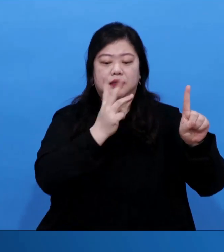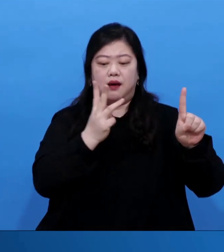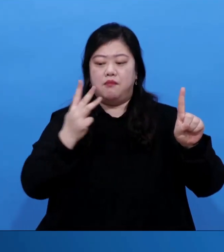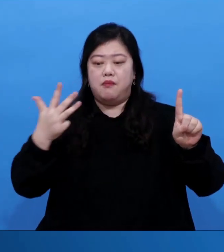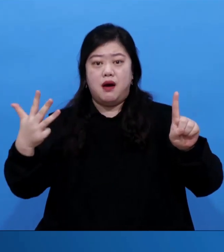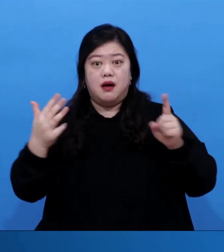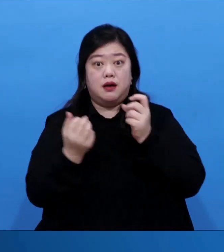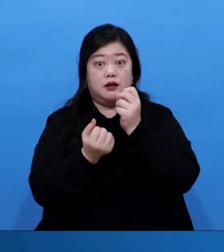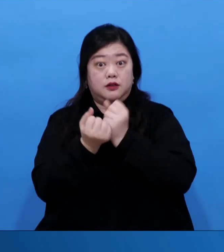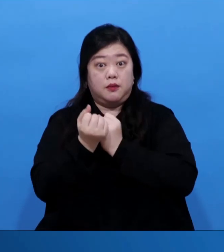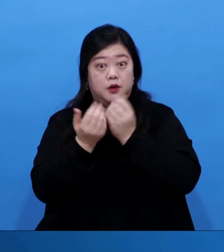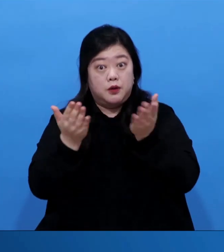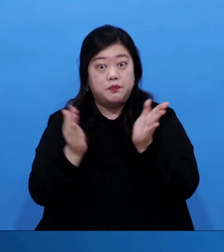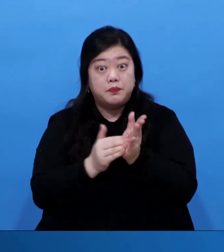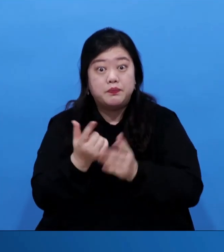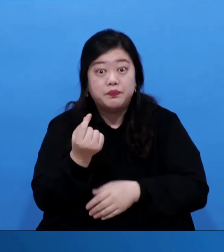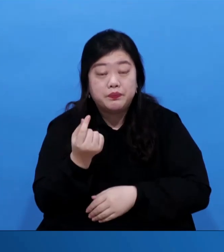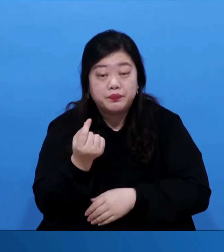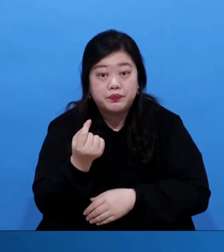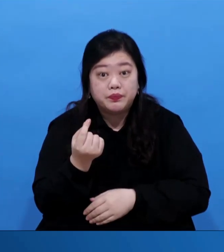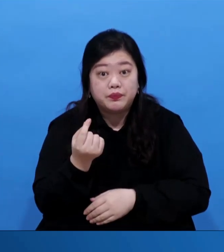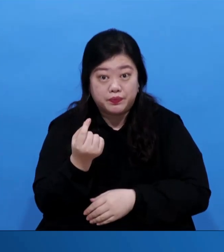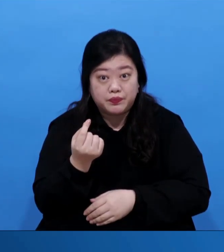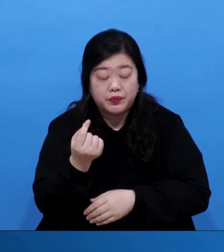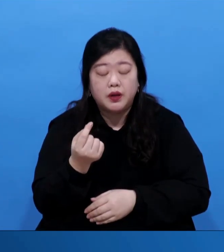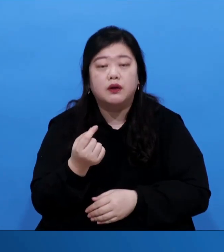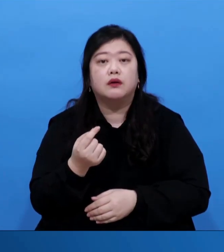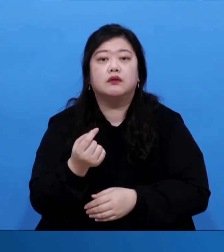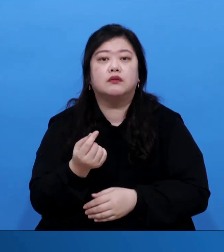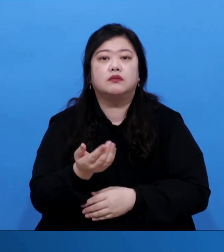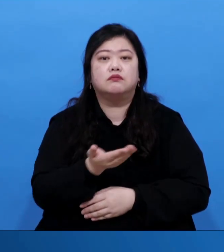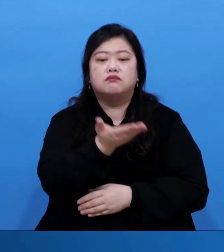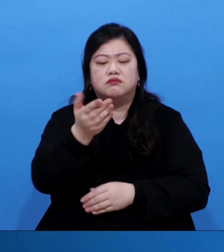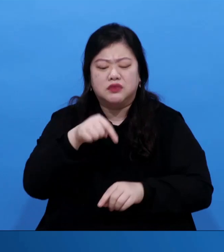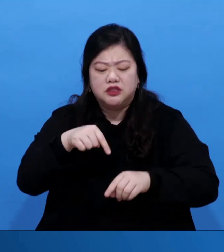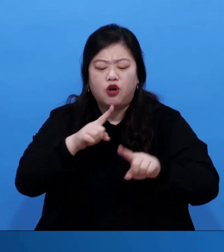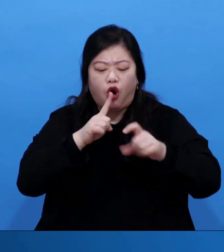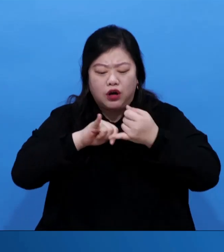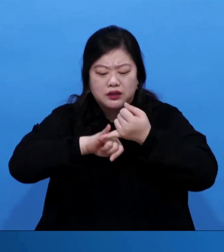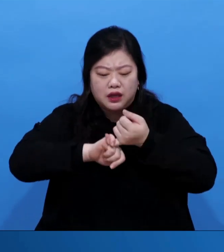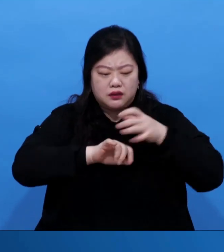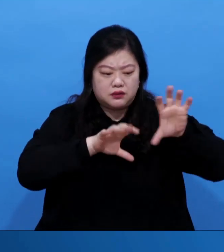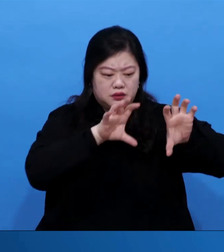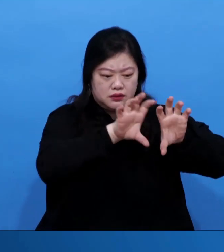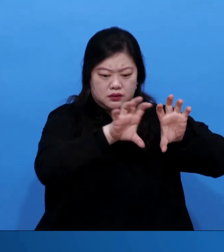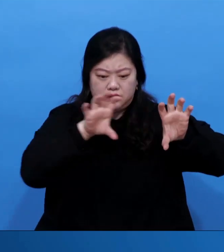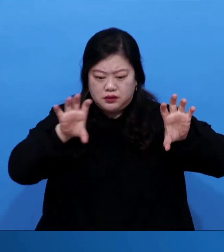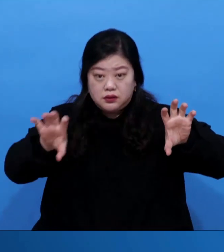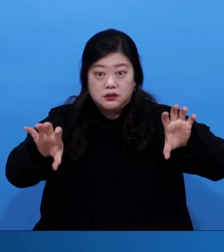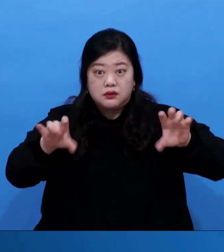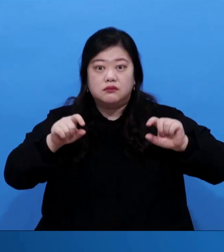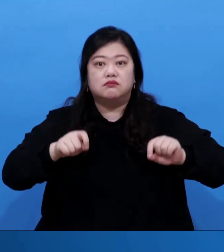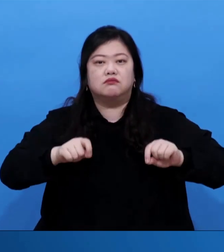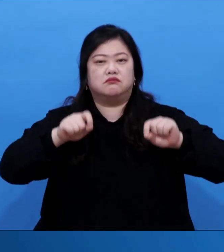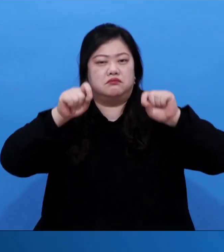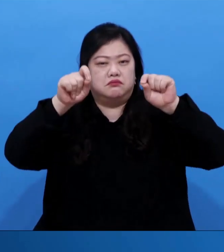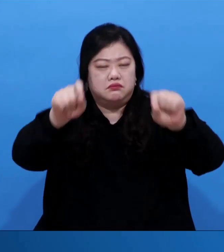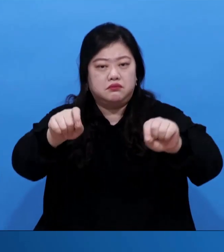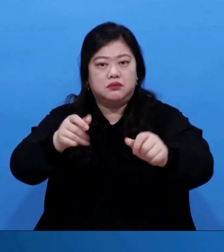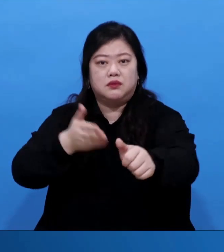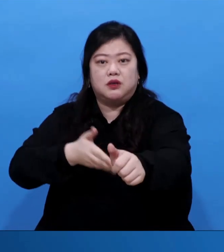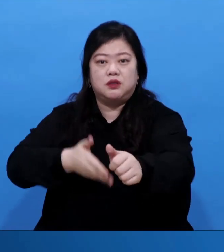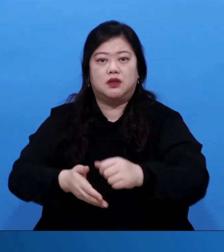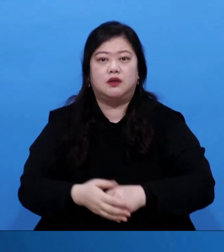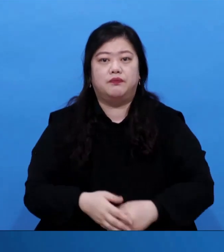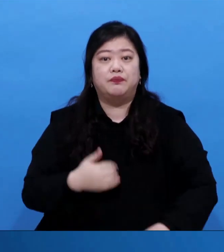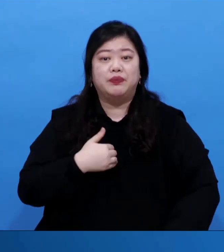believe this fact. 그래서 처음부터요, 저는 이 언약 딱 잡았어요. So from the onset, I held to this covenant. 영도에서